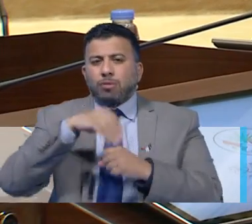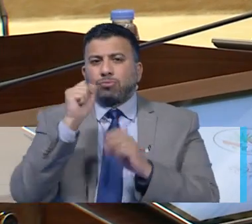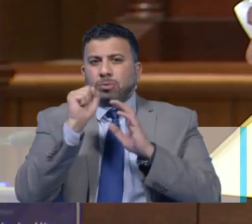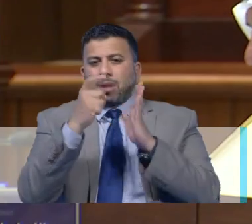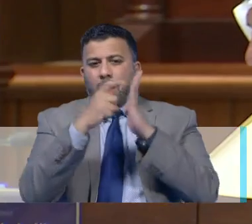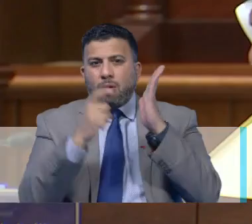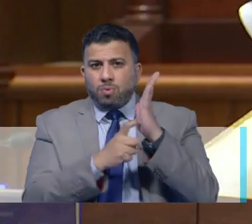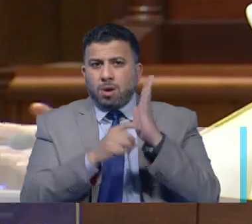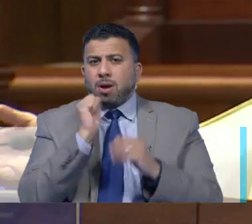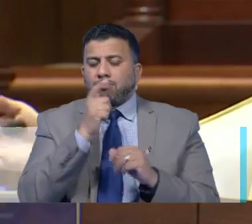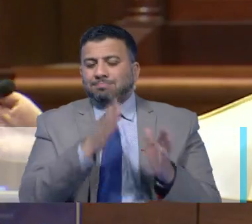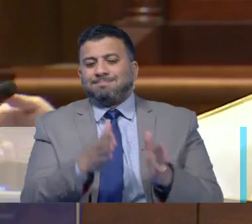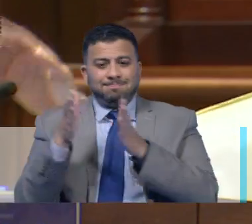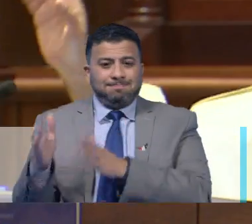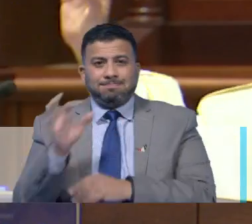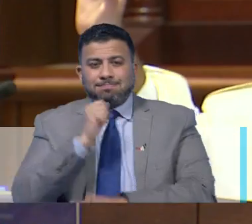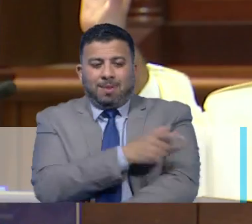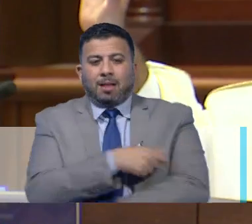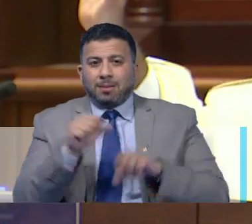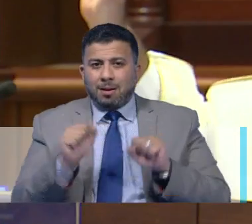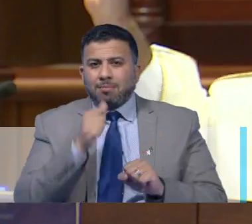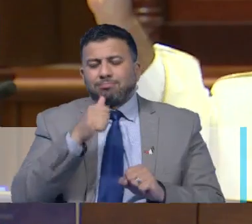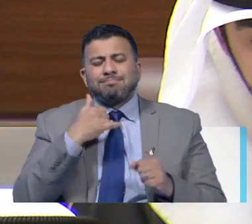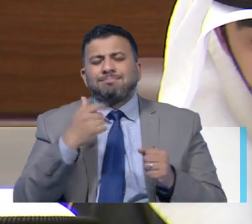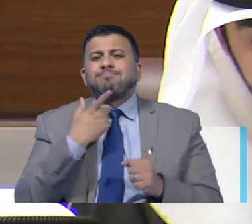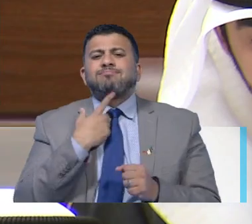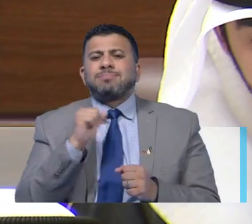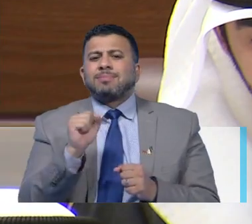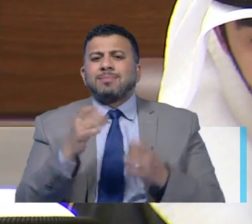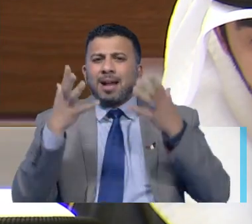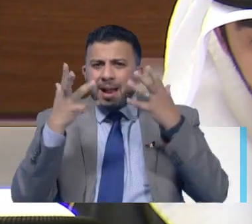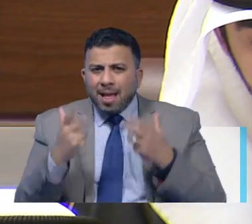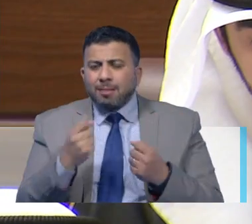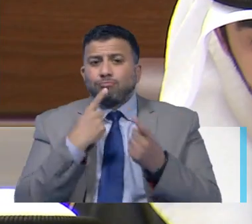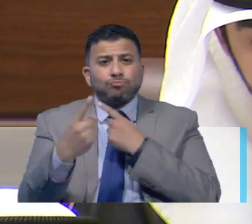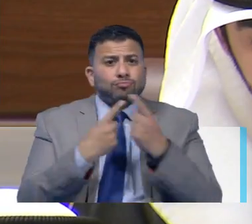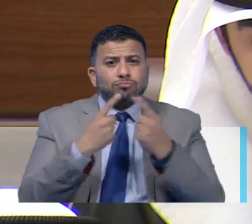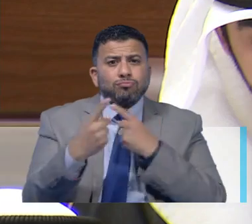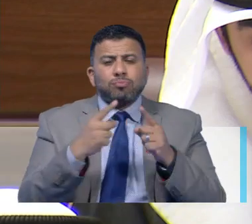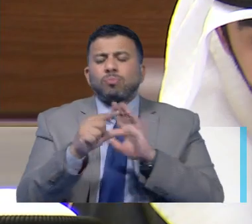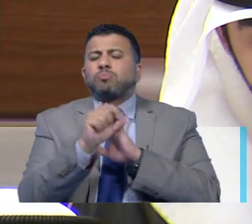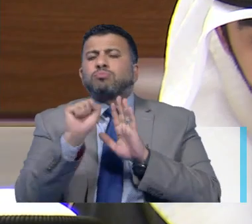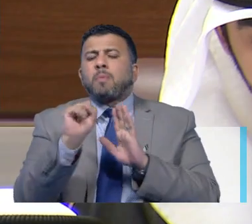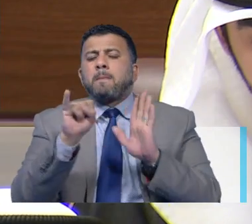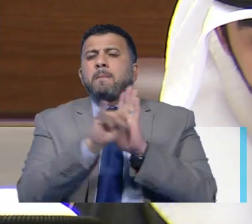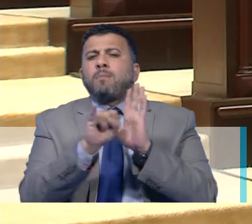القانون، وبعدها قدم الأعضاء في مداخلاتهم عددا من الآراء حول مواد المشروع.